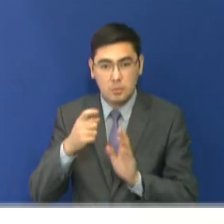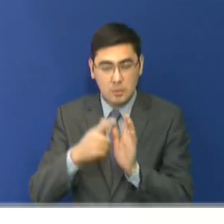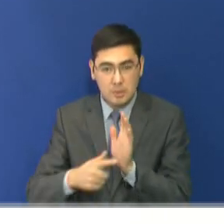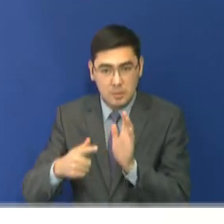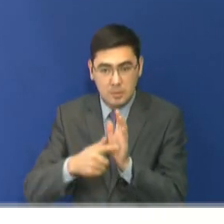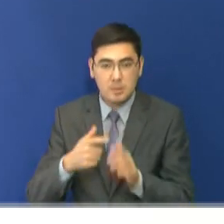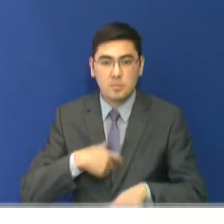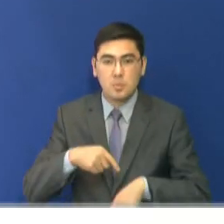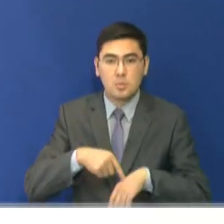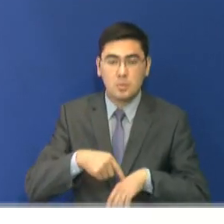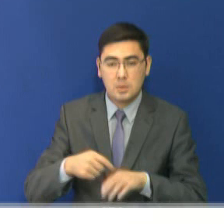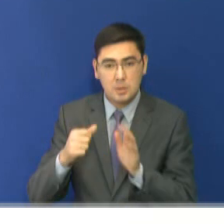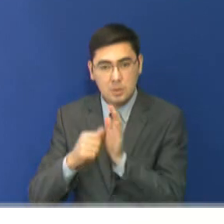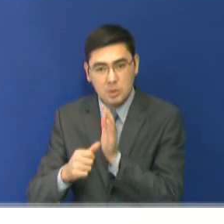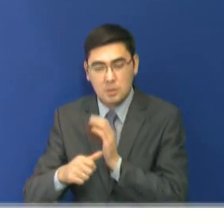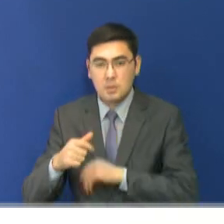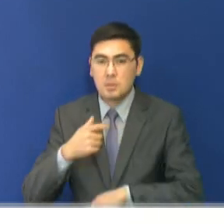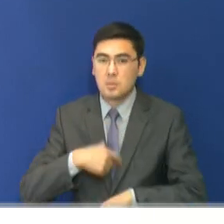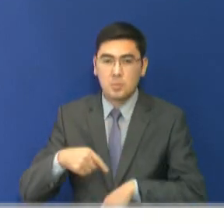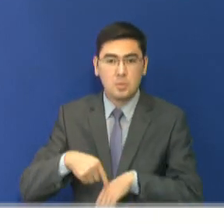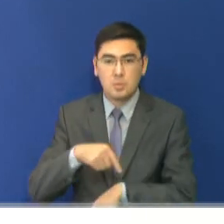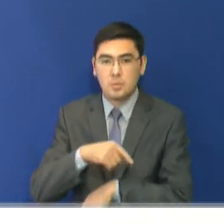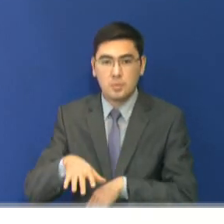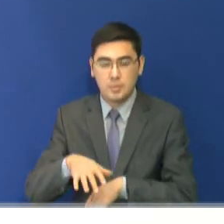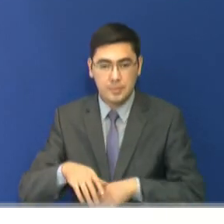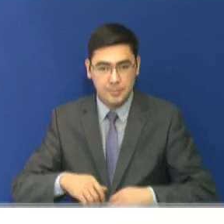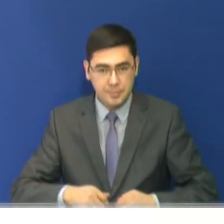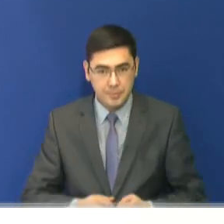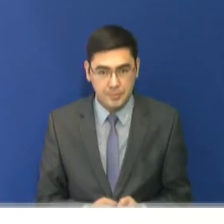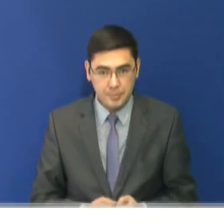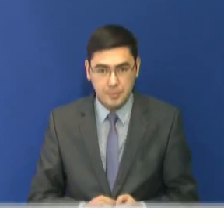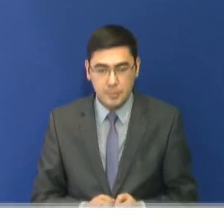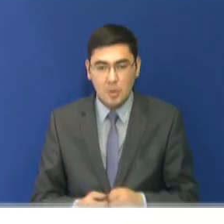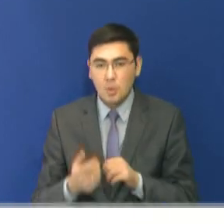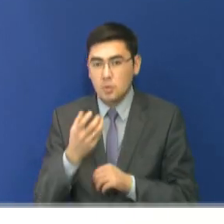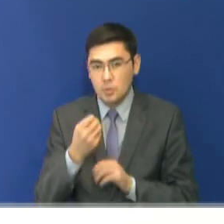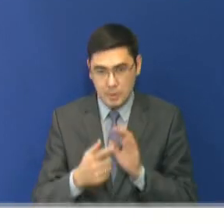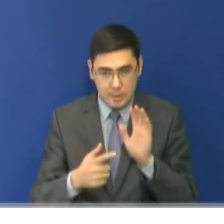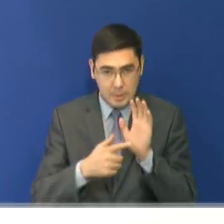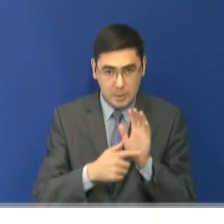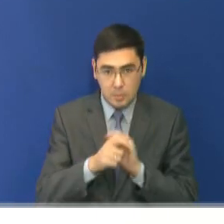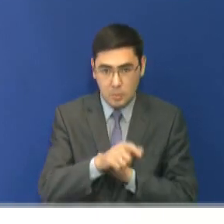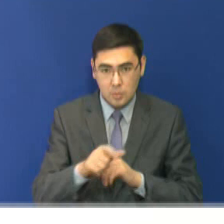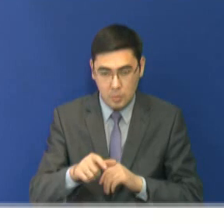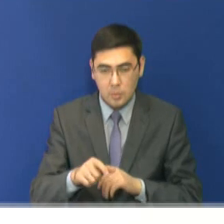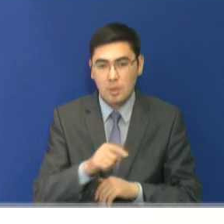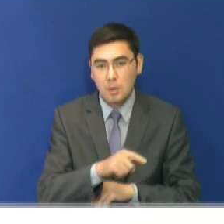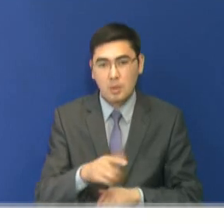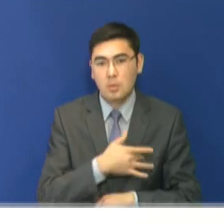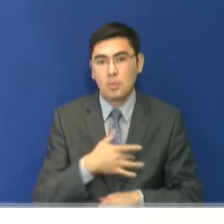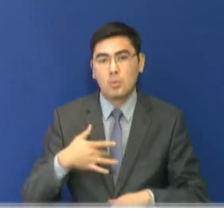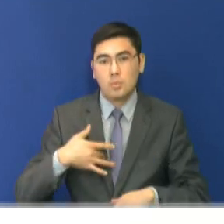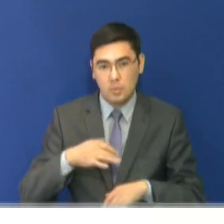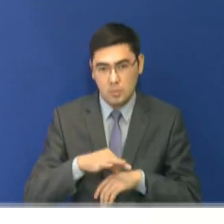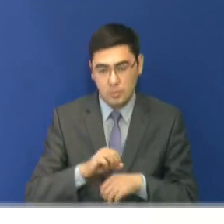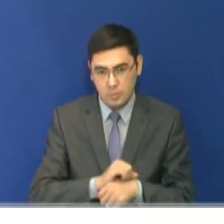случаев с симптомами и 60 без симптомов. Кроме того, в течение дня было зарегистрировано 7 случаев недиагностированной COVID-19,